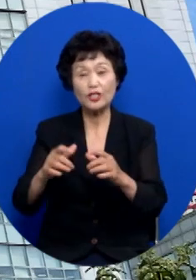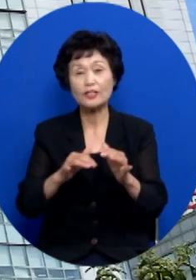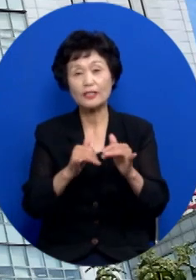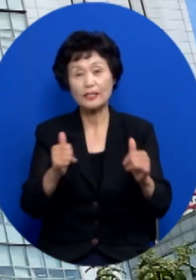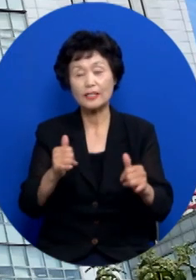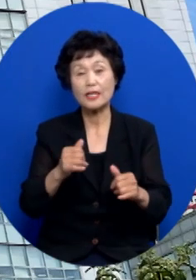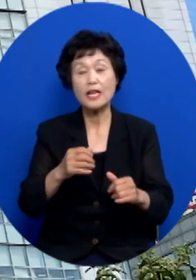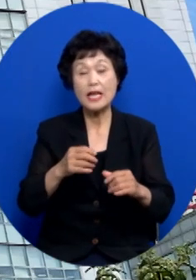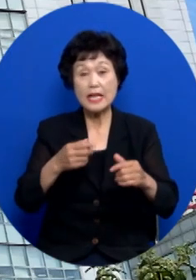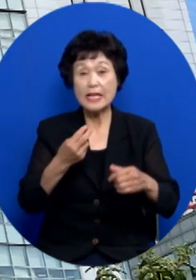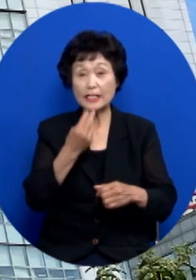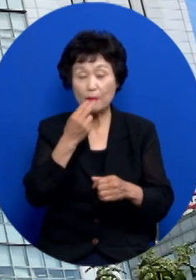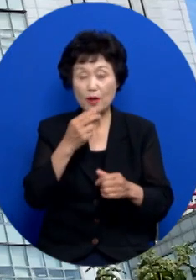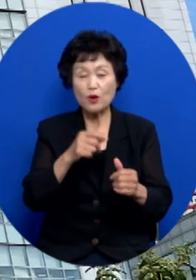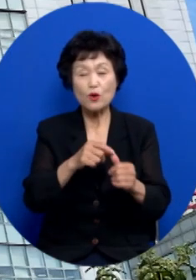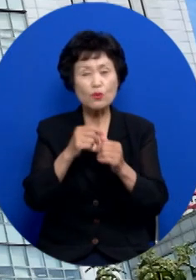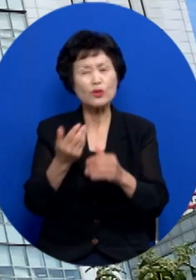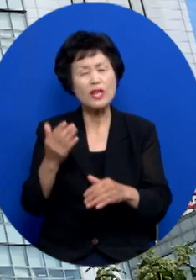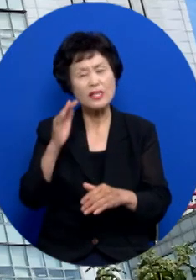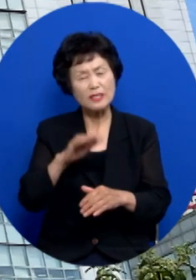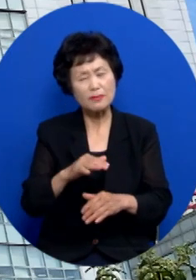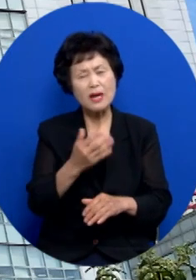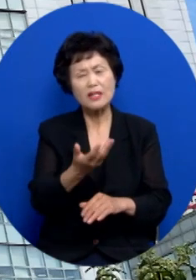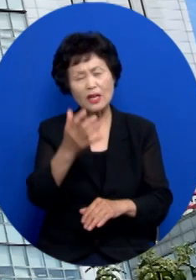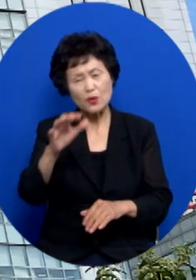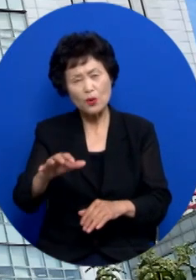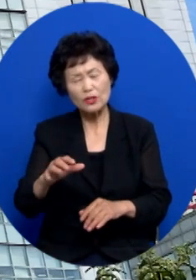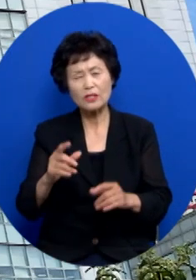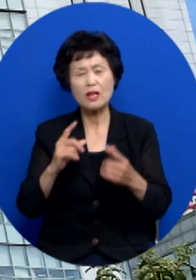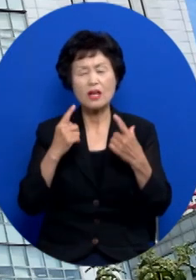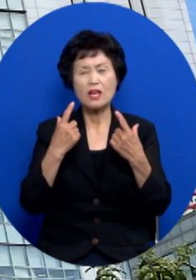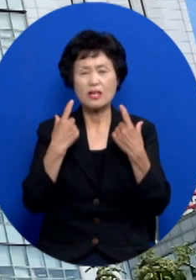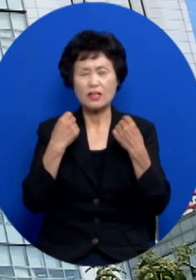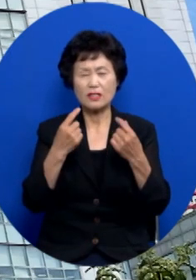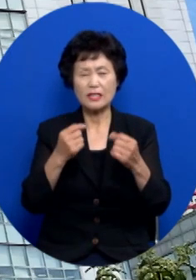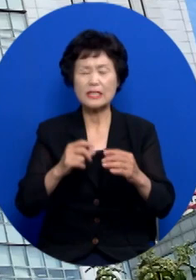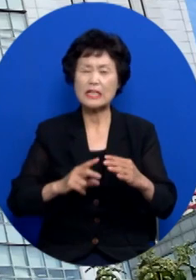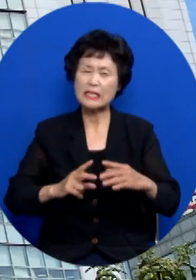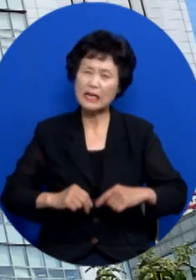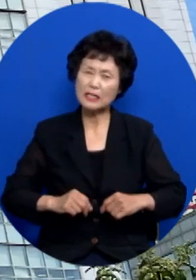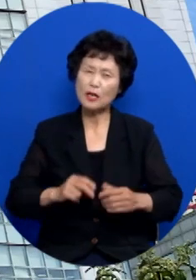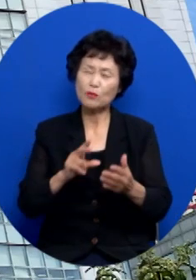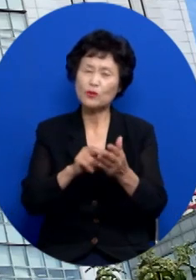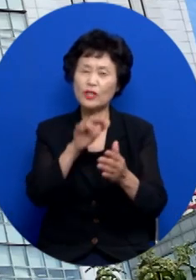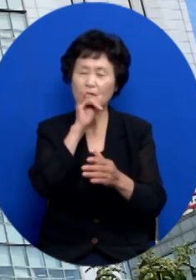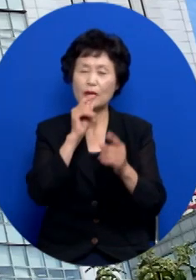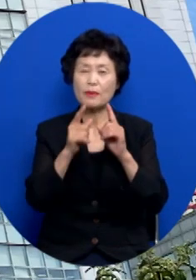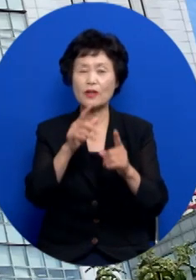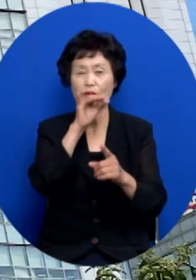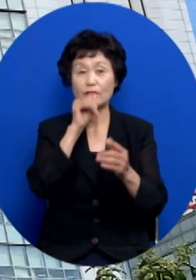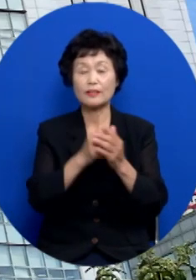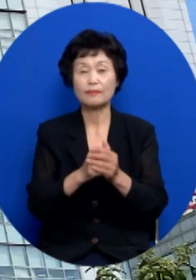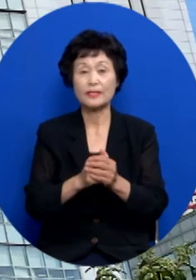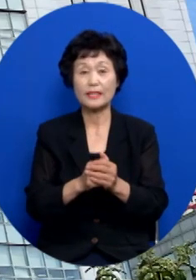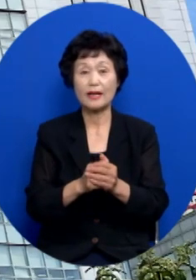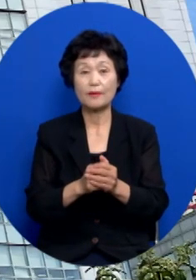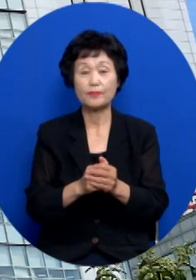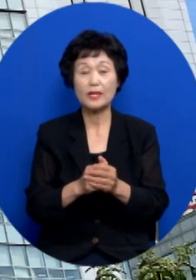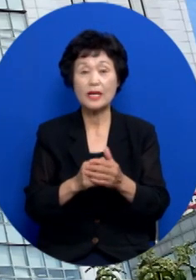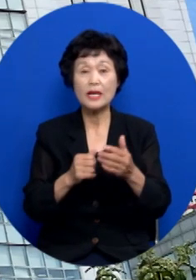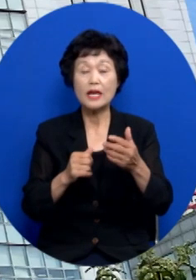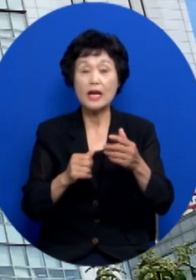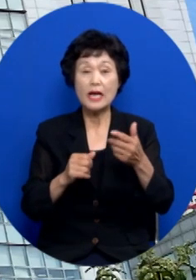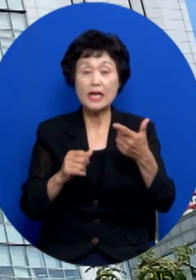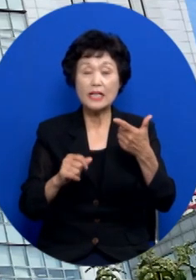거뒀지만 연방정부는 여전히 낙태를 종식시키기 위한 역할을 해야 한다고 강조했습니다. 하이미션이 오는